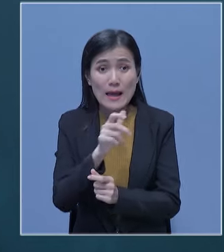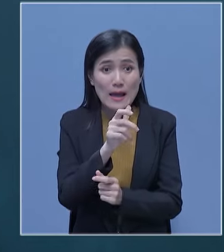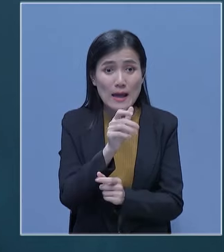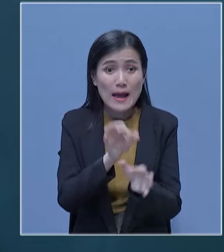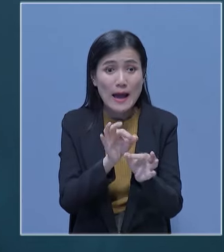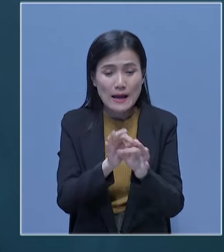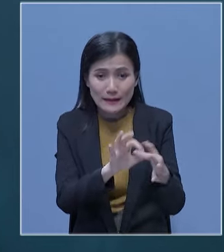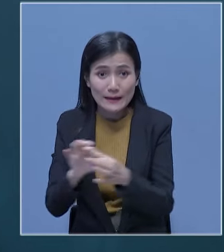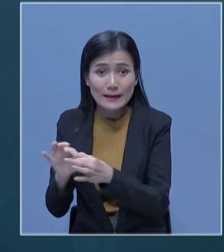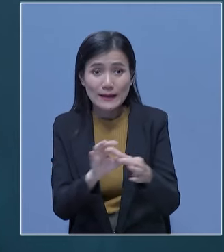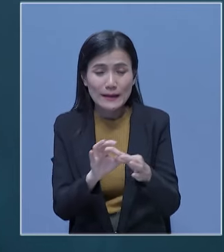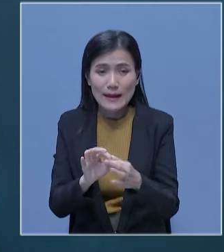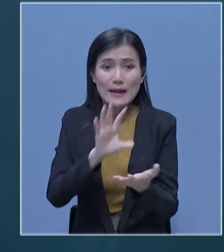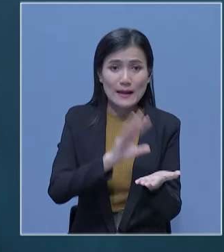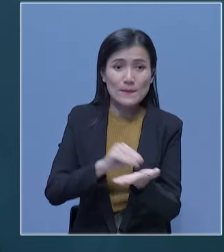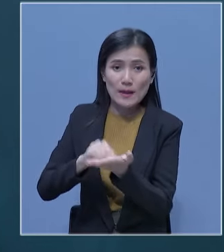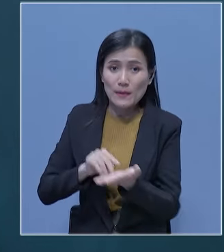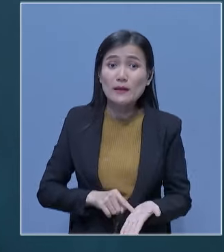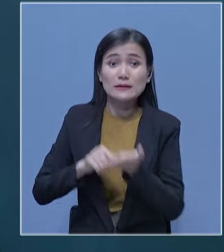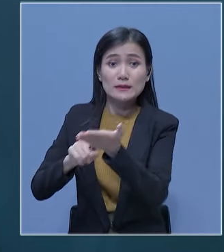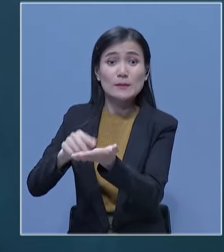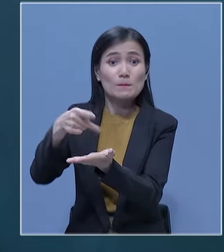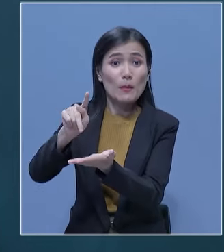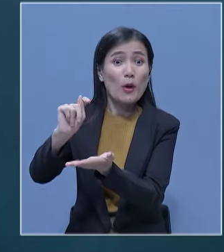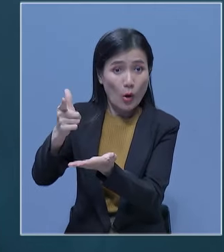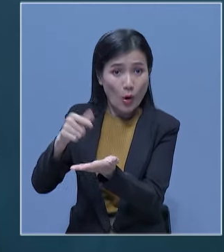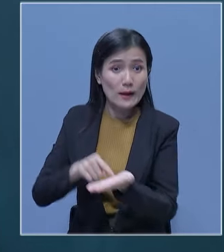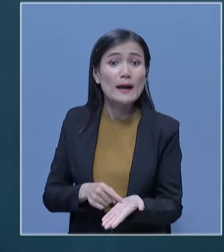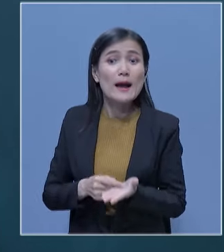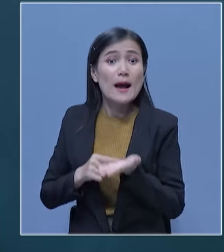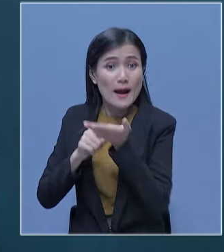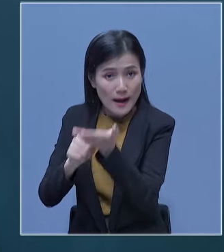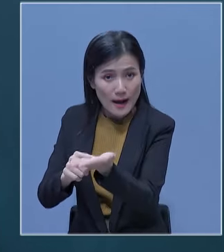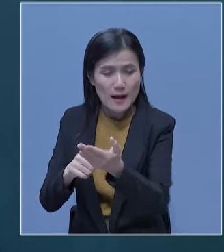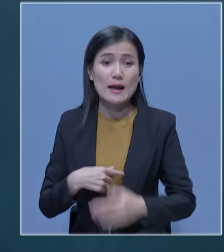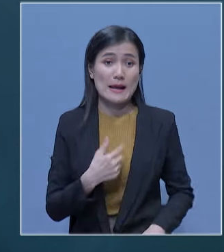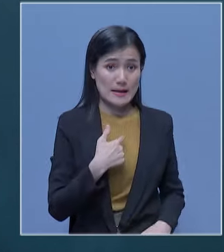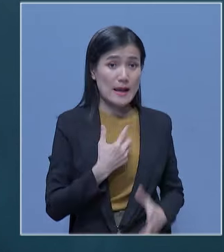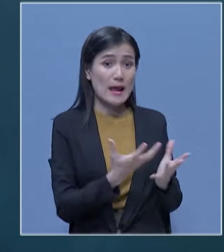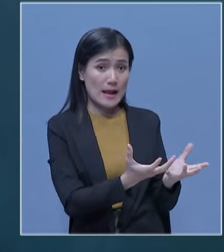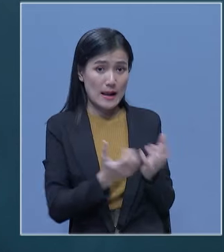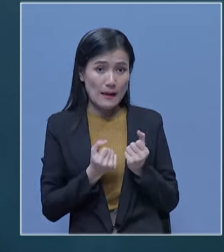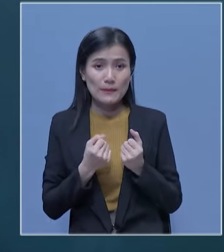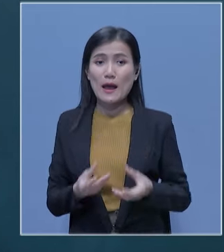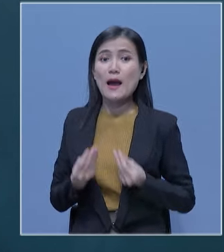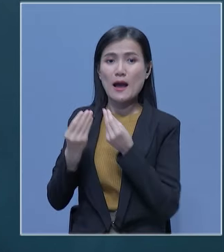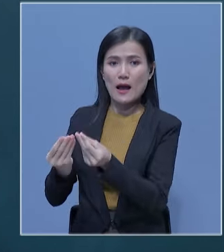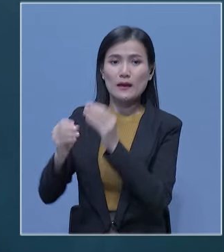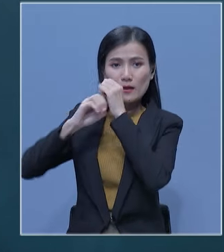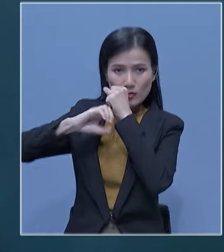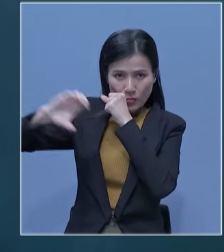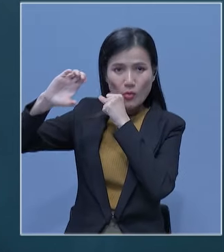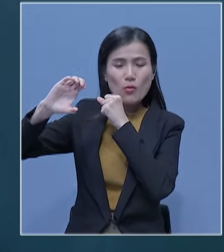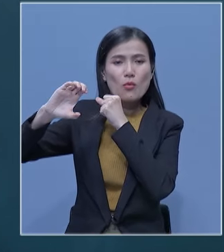กิ้งและส่งให้ปปง.จากนั้นปปง.จะรับข้อมูลส่งต่อให้กับกสทช.เพื่อให้กส